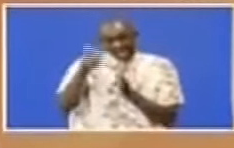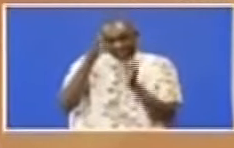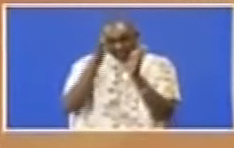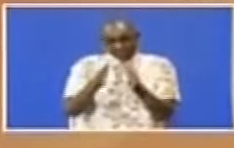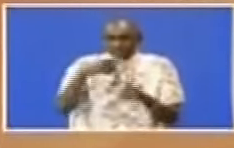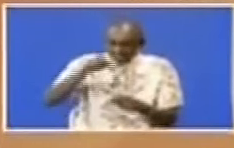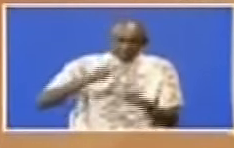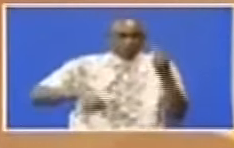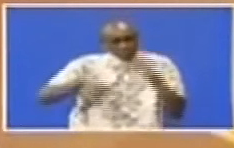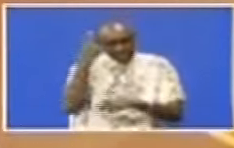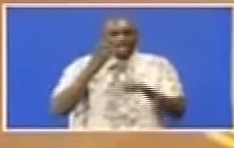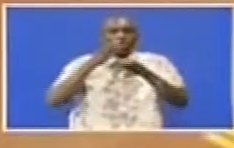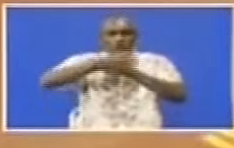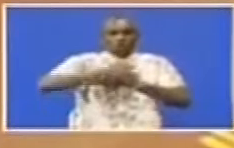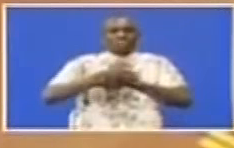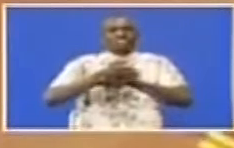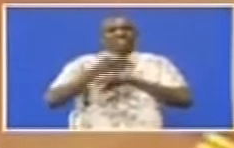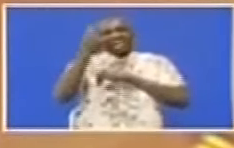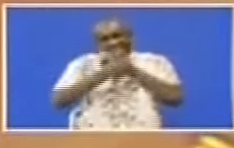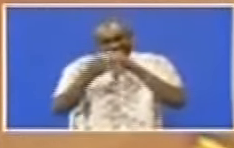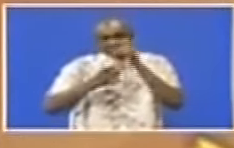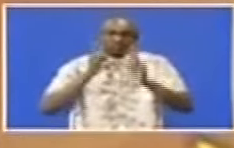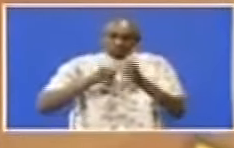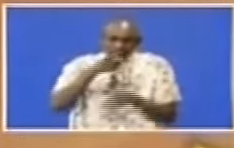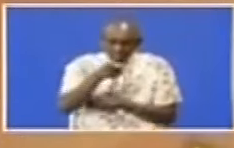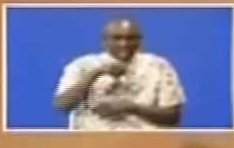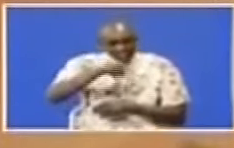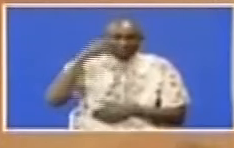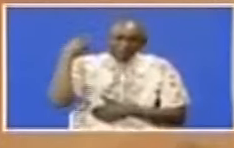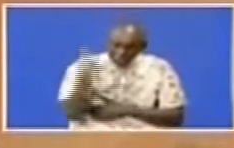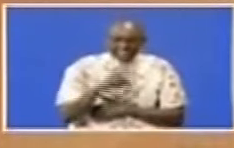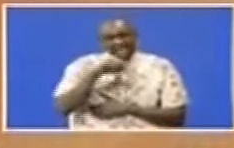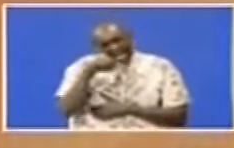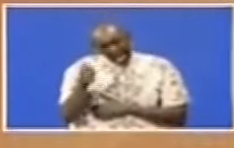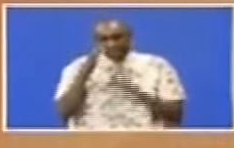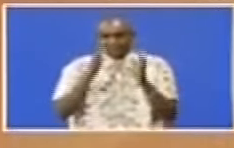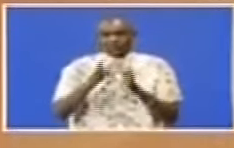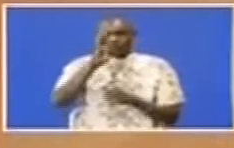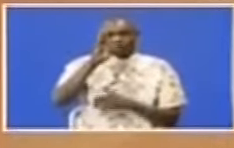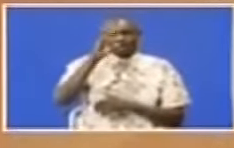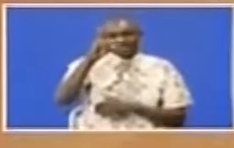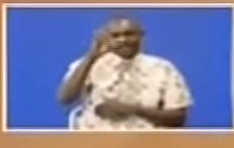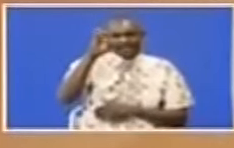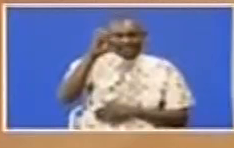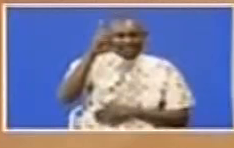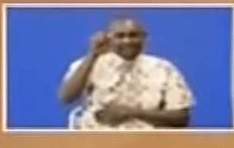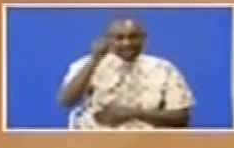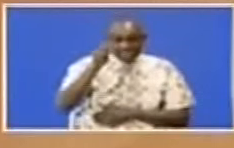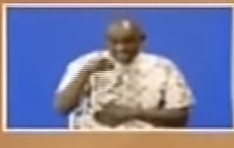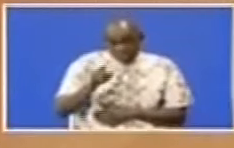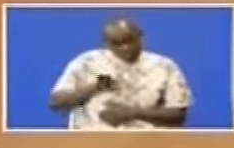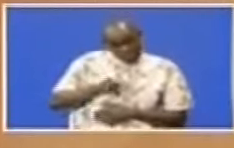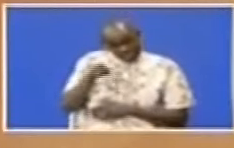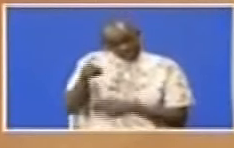nyika humu nchini Kenya. Kamworor alitoa ushindi mbele ya mpinzani wake wa karibu Bedan Karoki. Alice Aprot naye alitoa